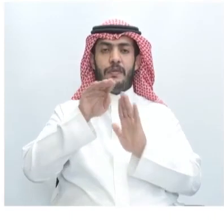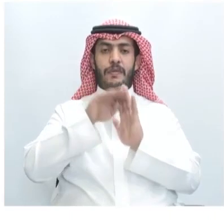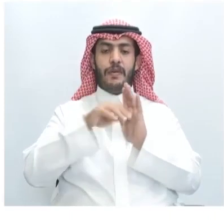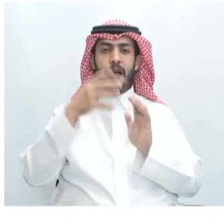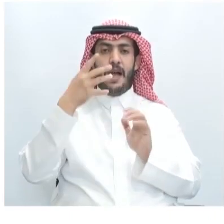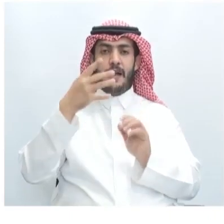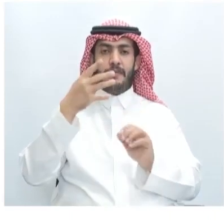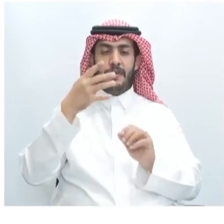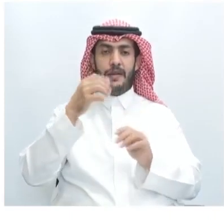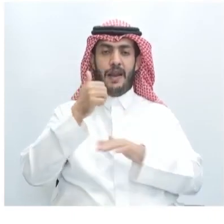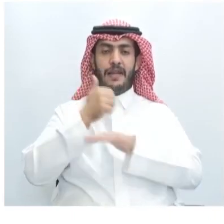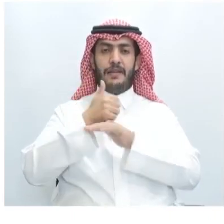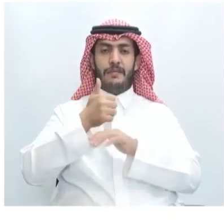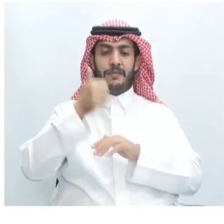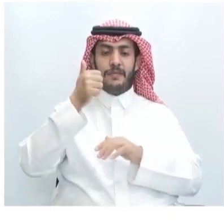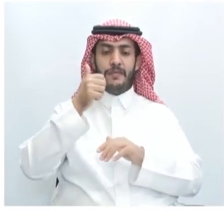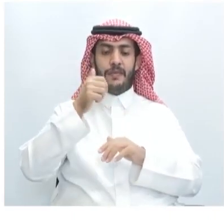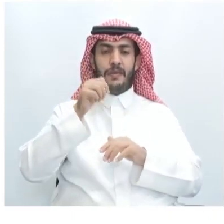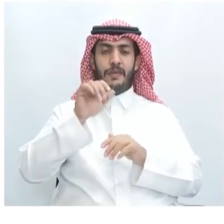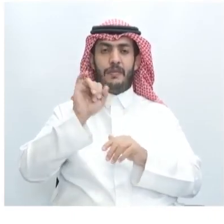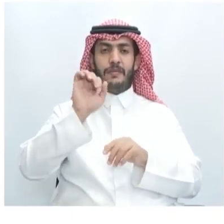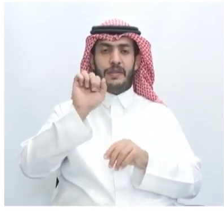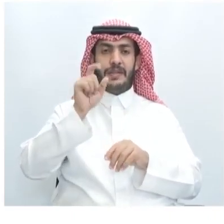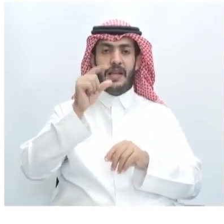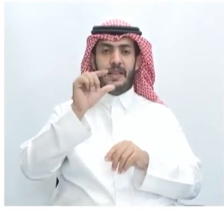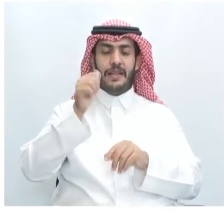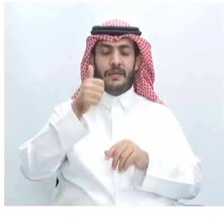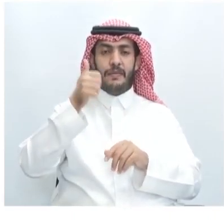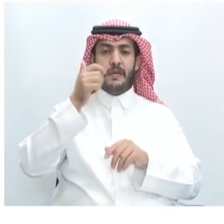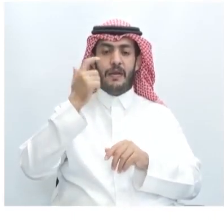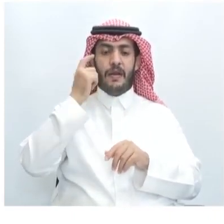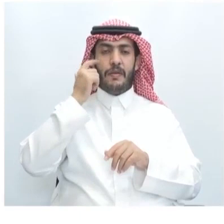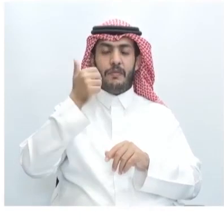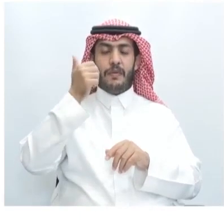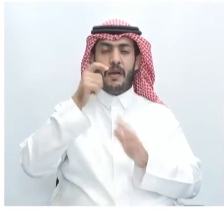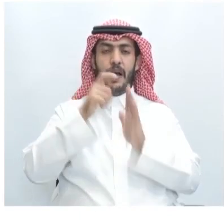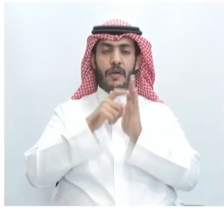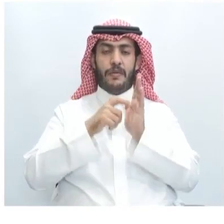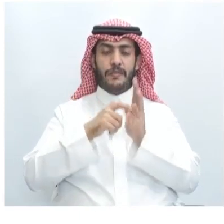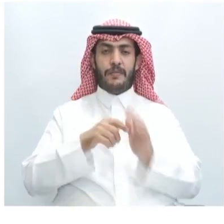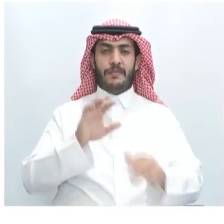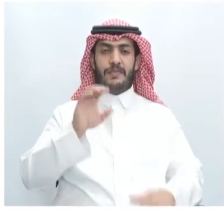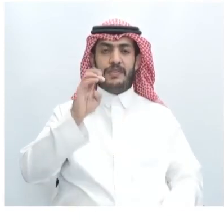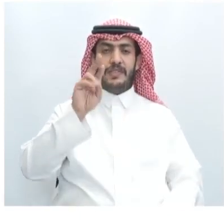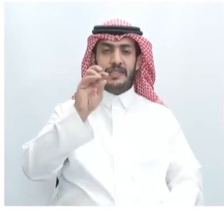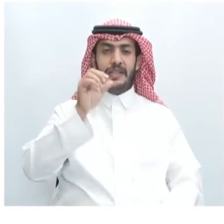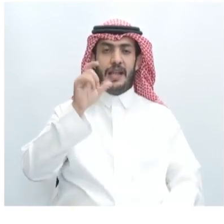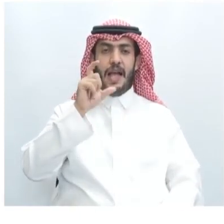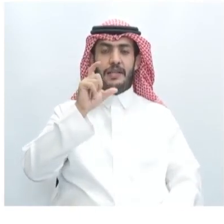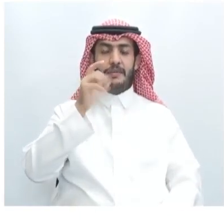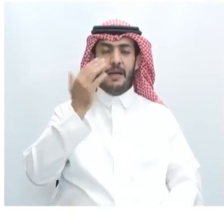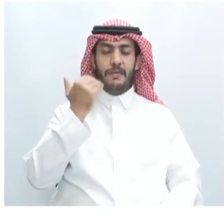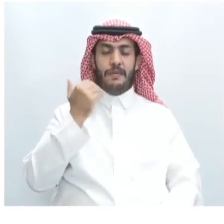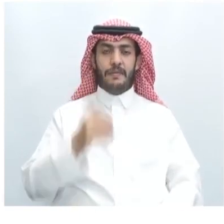على اربعه مصادر رئيسه هي ما هي المصادر التي عرف فيها اوضاع القوانين في الجزيره العربيه قبل الاسلام